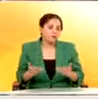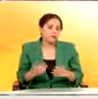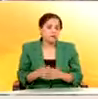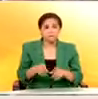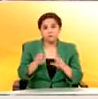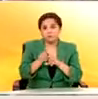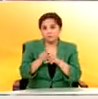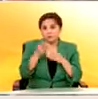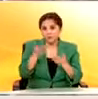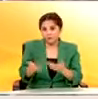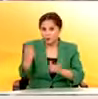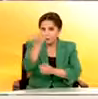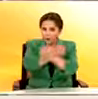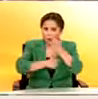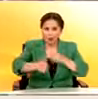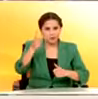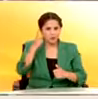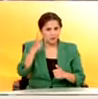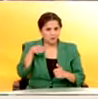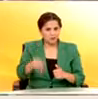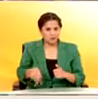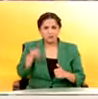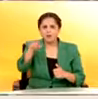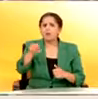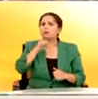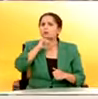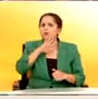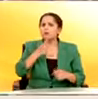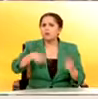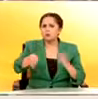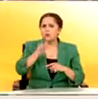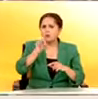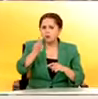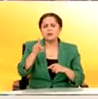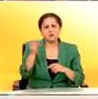इस प्रतियोगिता में पुणे के युवाओं की एक टीम ने कुछ